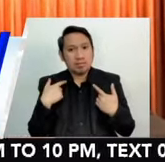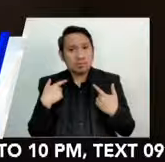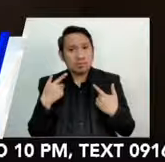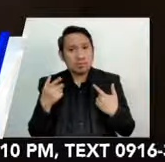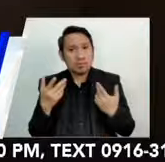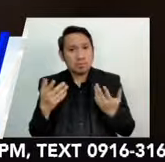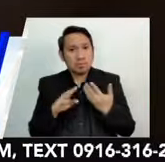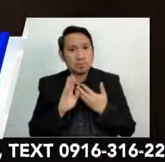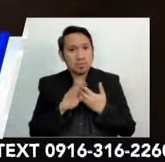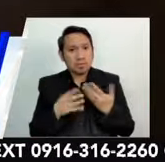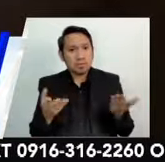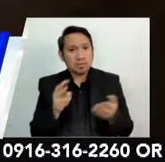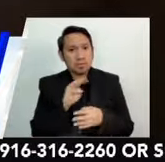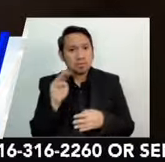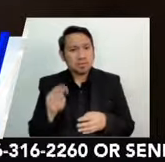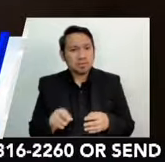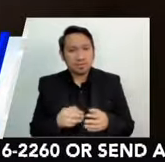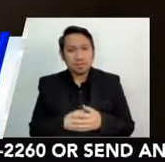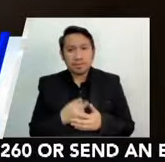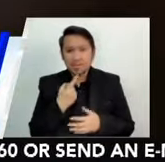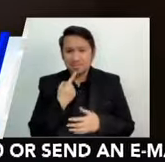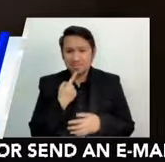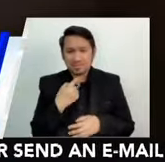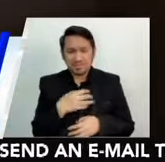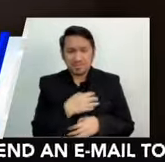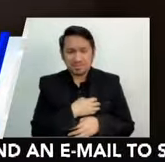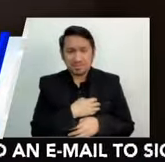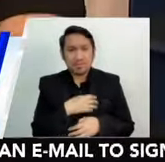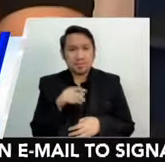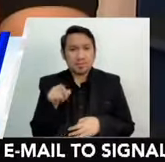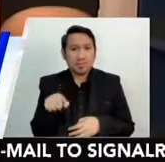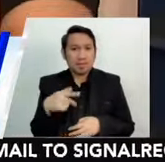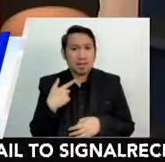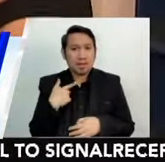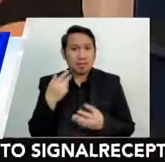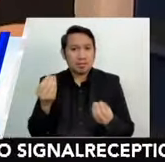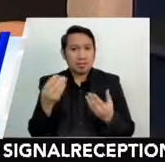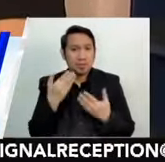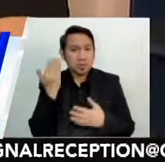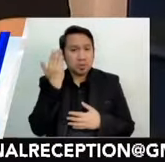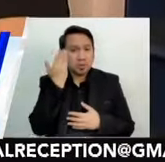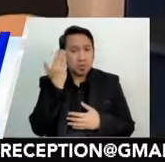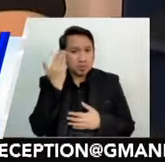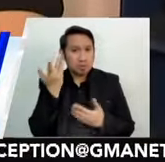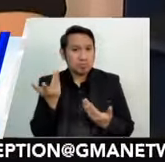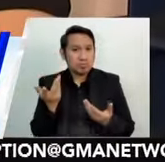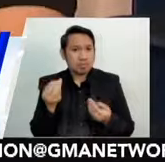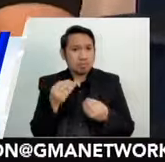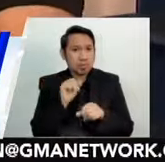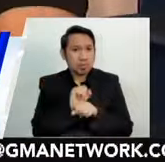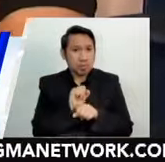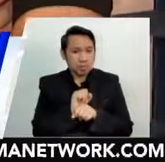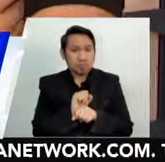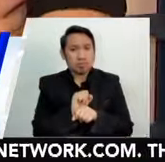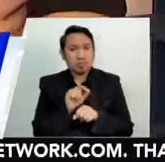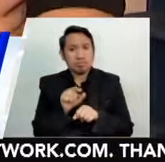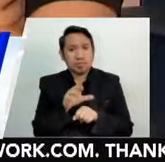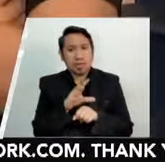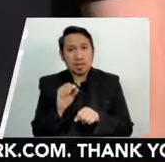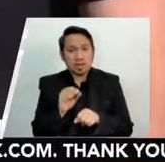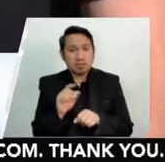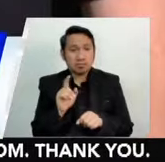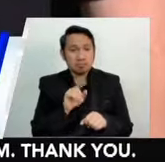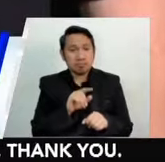Maynila. Ayon sa pulisya, isang informant nila ang nagpanggap na mag-aalok ng trabaho sa akusado kaya dali-dali siyang bumalik ng